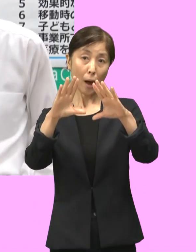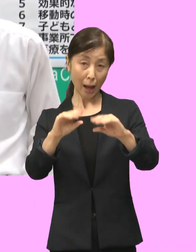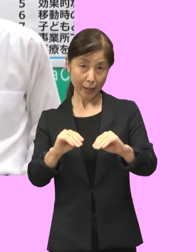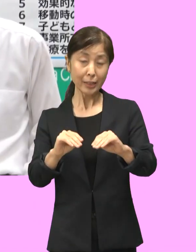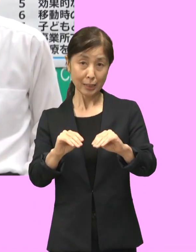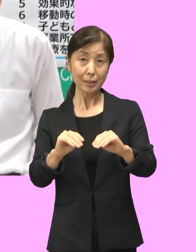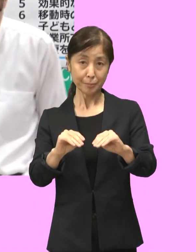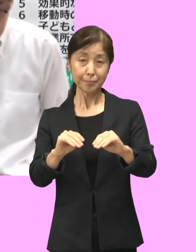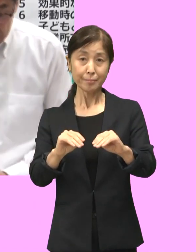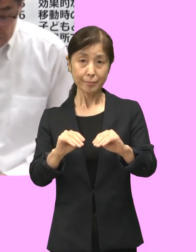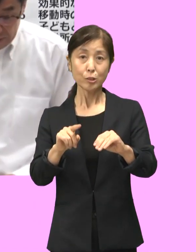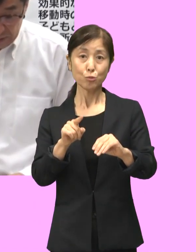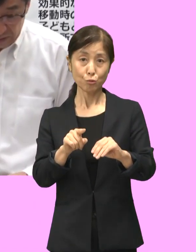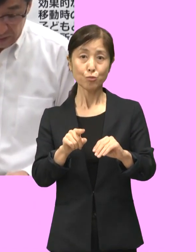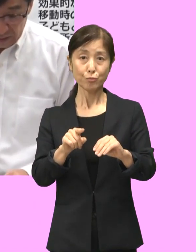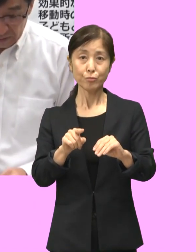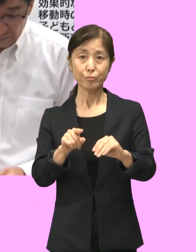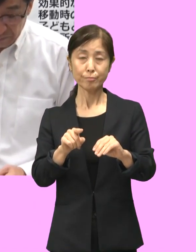統廃合のために、